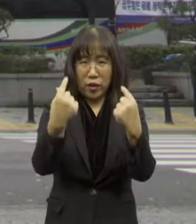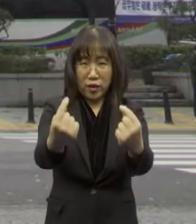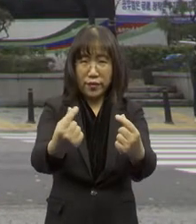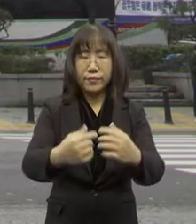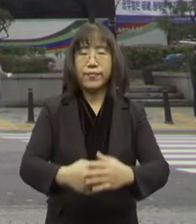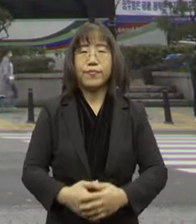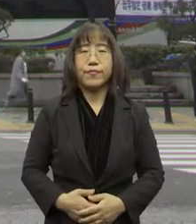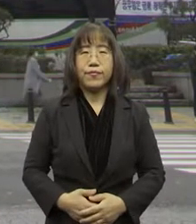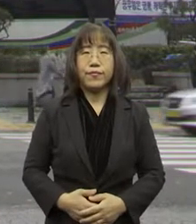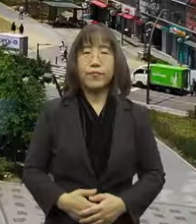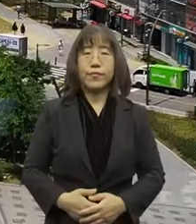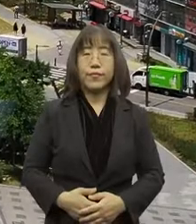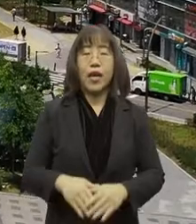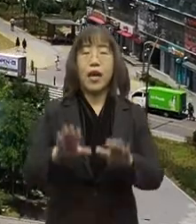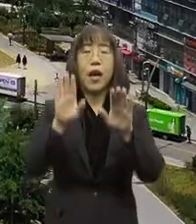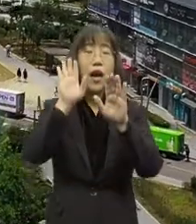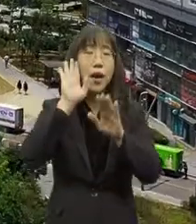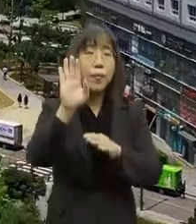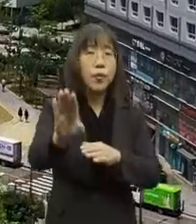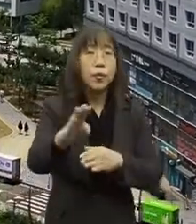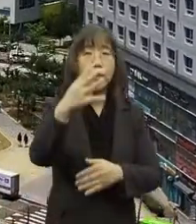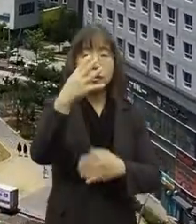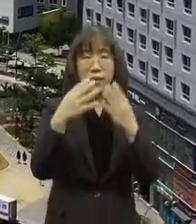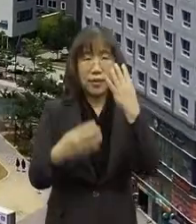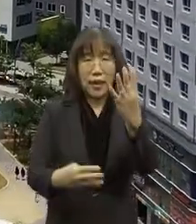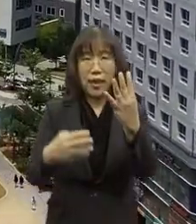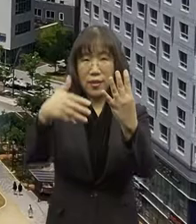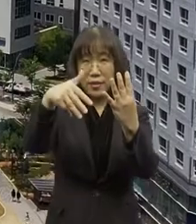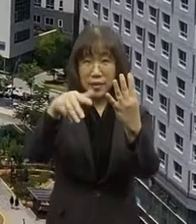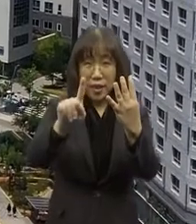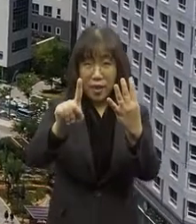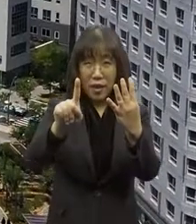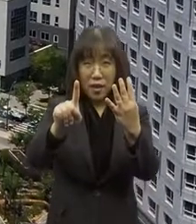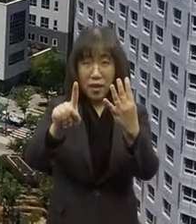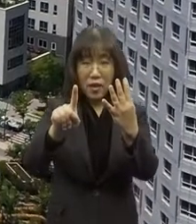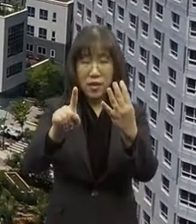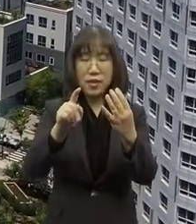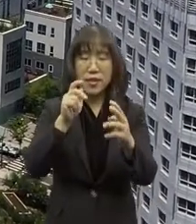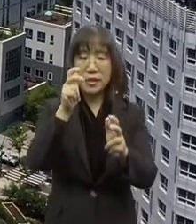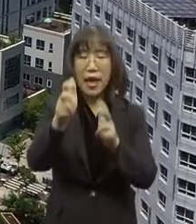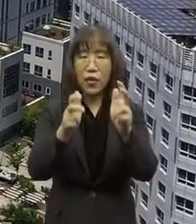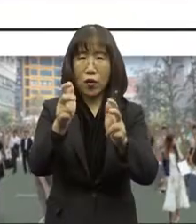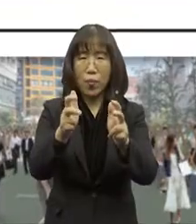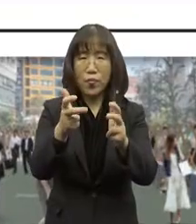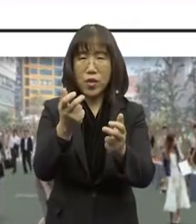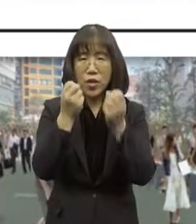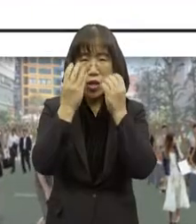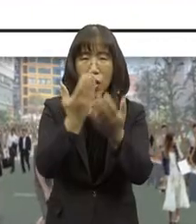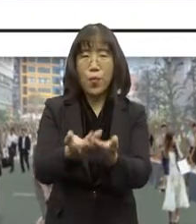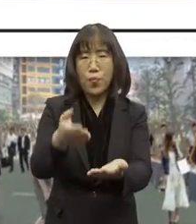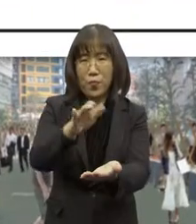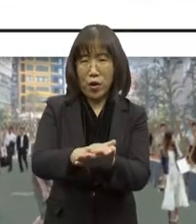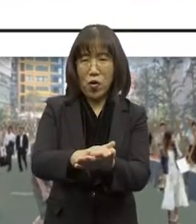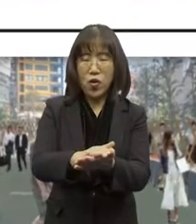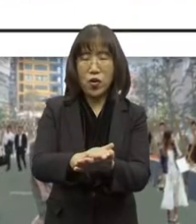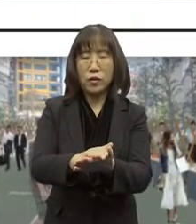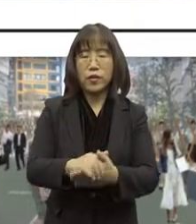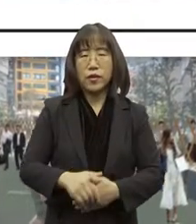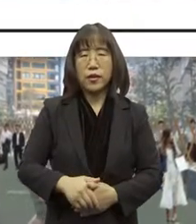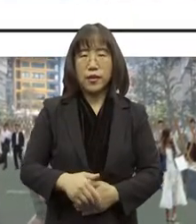차지했습니다. 마곡지구는 4차 산업혁명 시대를 선도하는 핵심 산업연구단지로 자리잡고